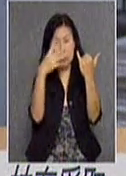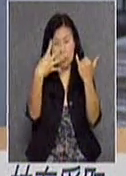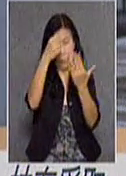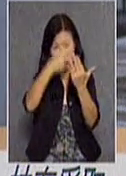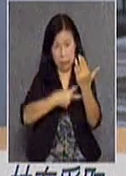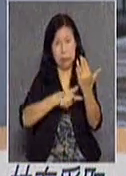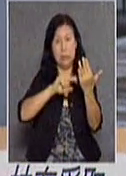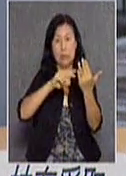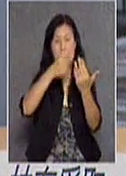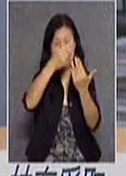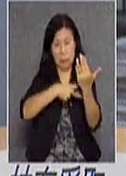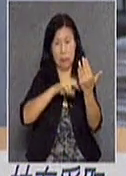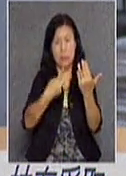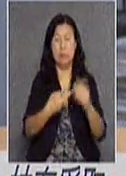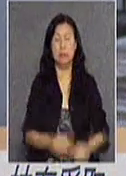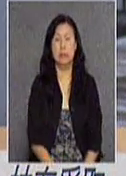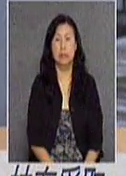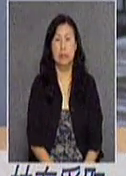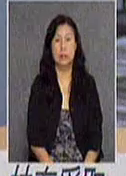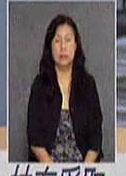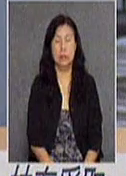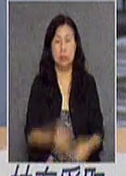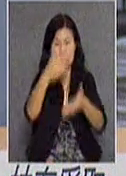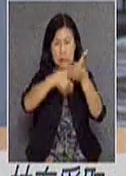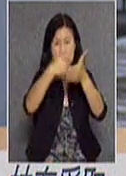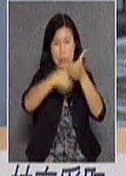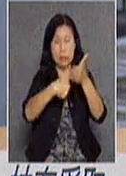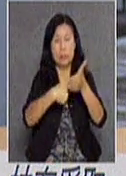694項修正案，削減